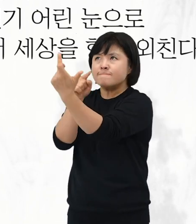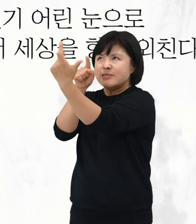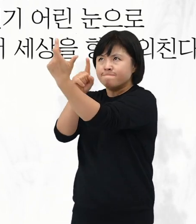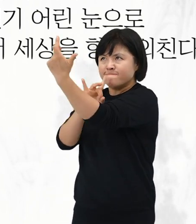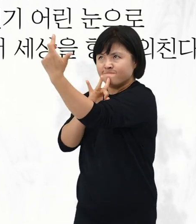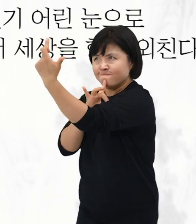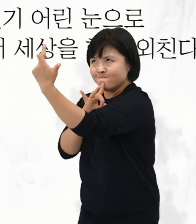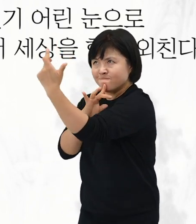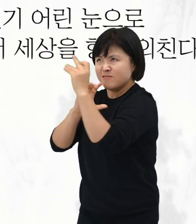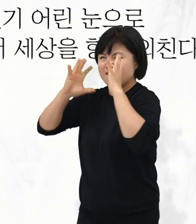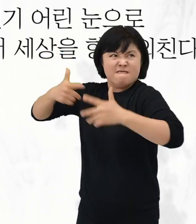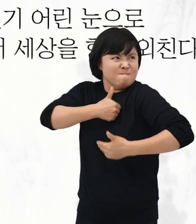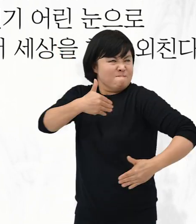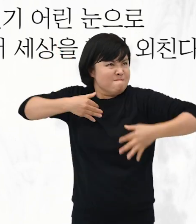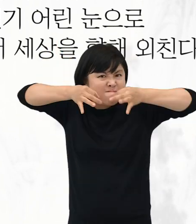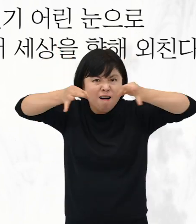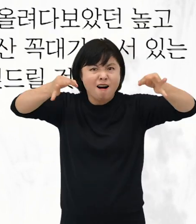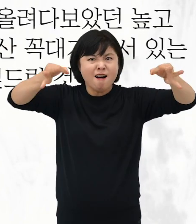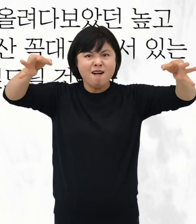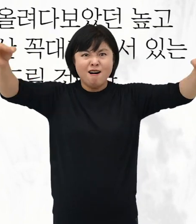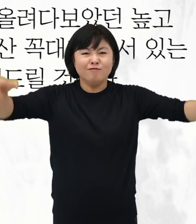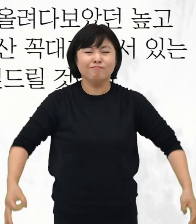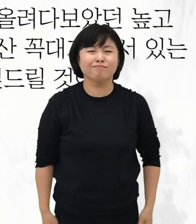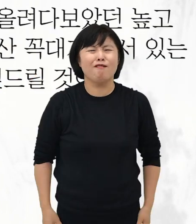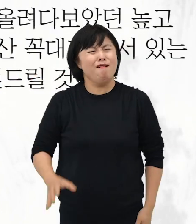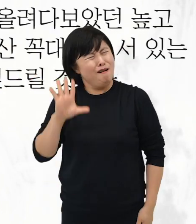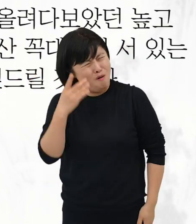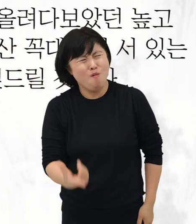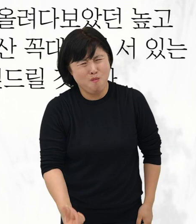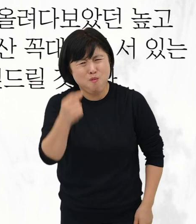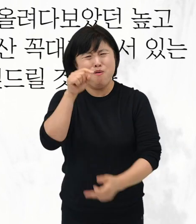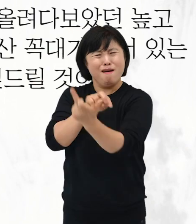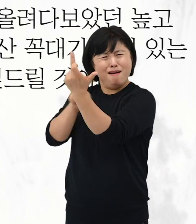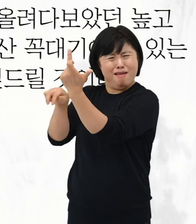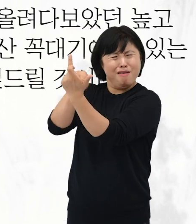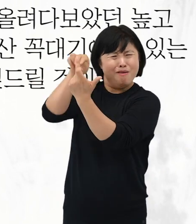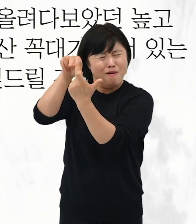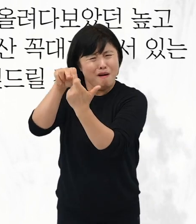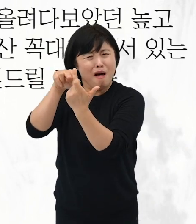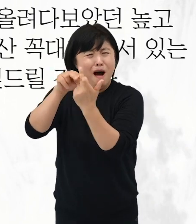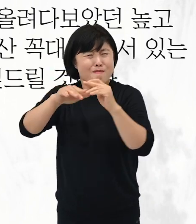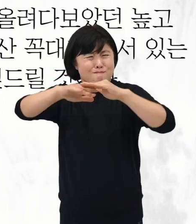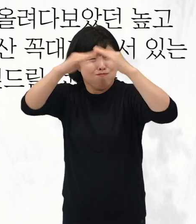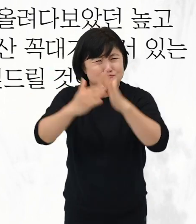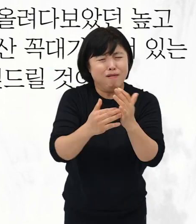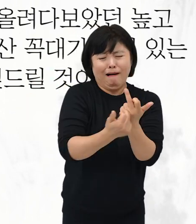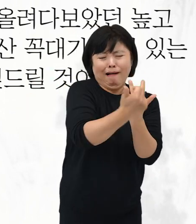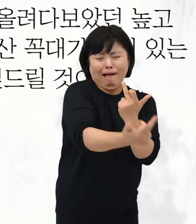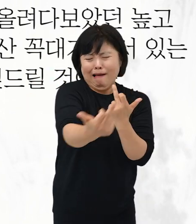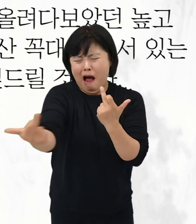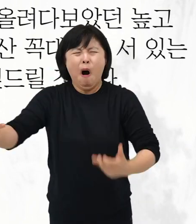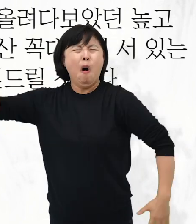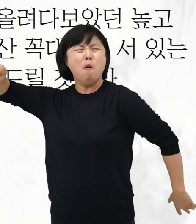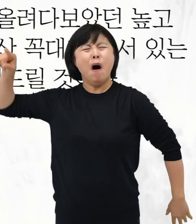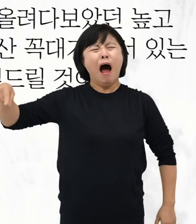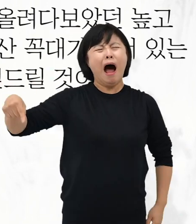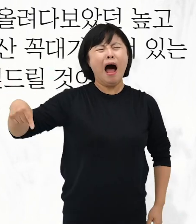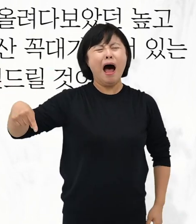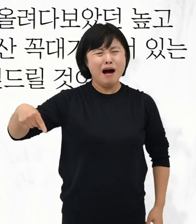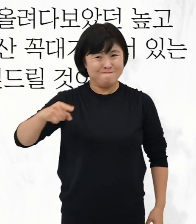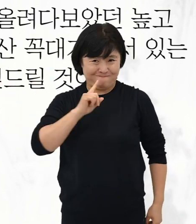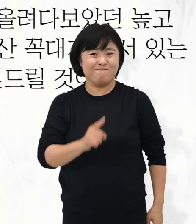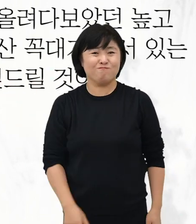꼭대기를 바라보며 세상을 향해 외친다. 언젠가는 태산 꼭대기에 올라 자그마한 뭇봉우리들을 굽어볼